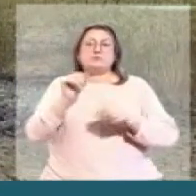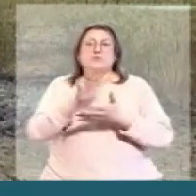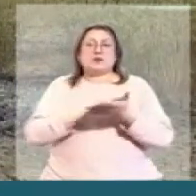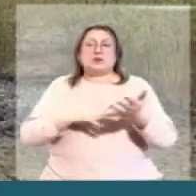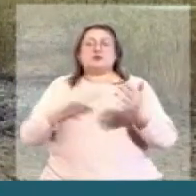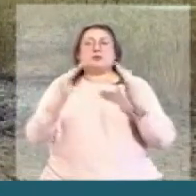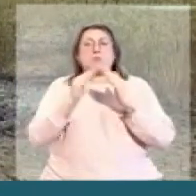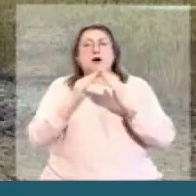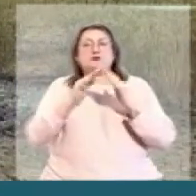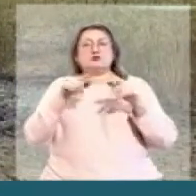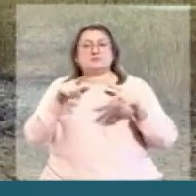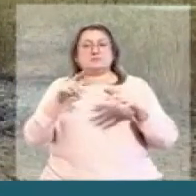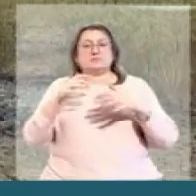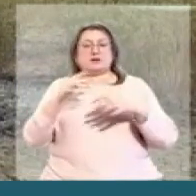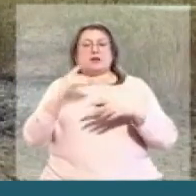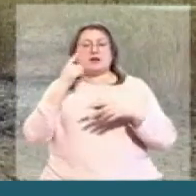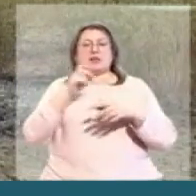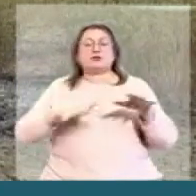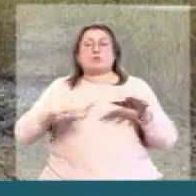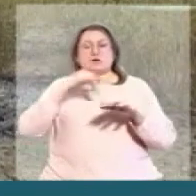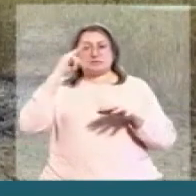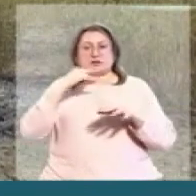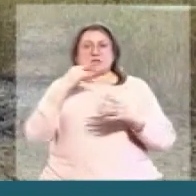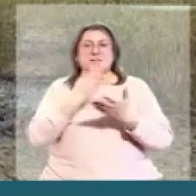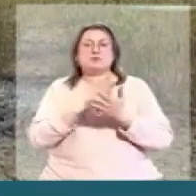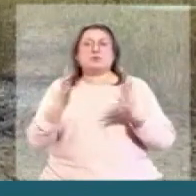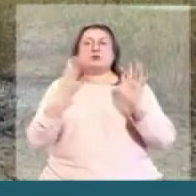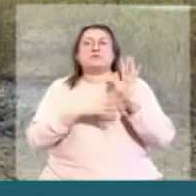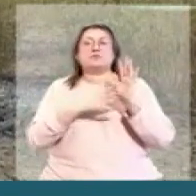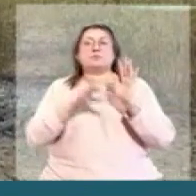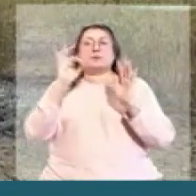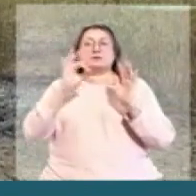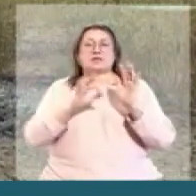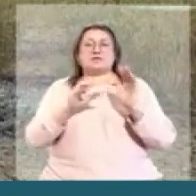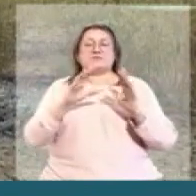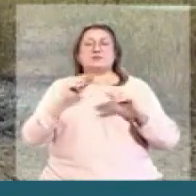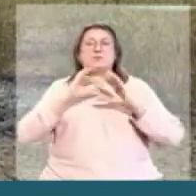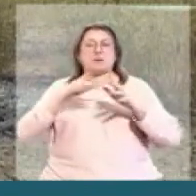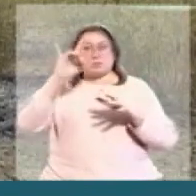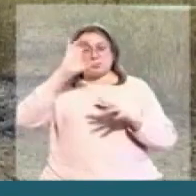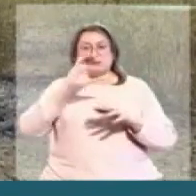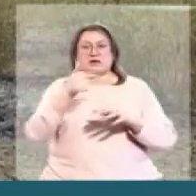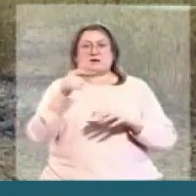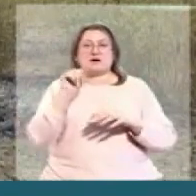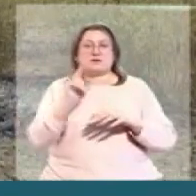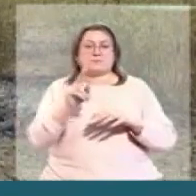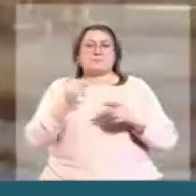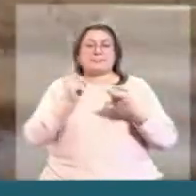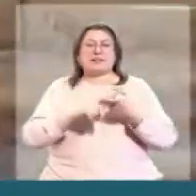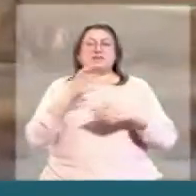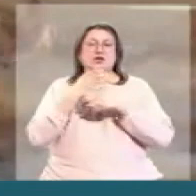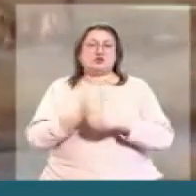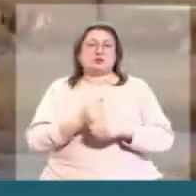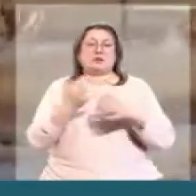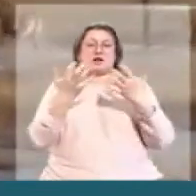дальнейшего одомашнивания. Напомним, что на территории Казахстана обитает более 90% всемирной популяции сайгаков. В связи с